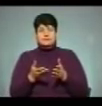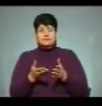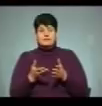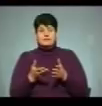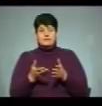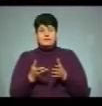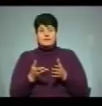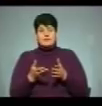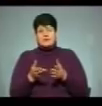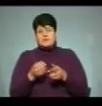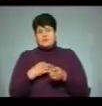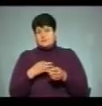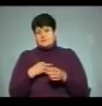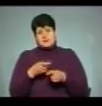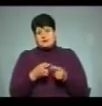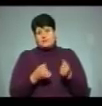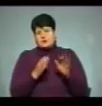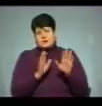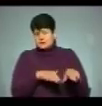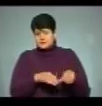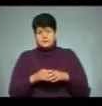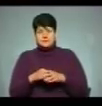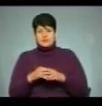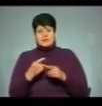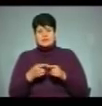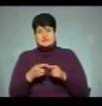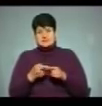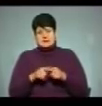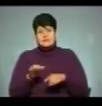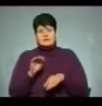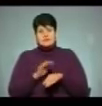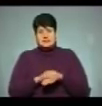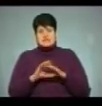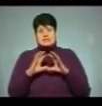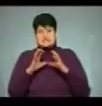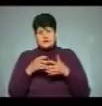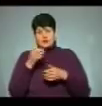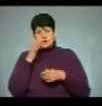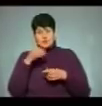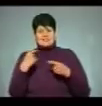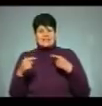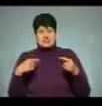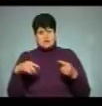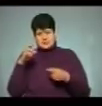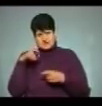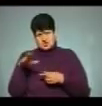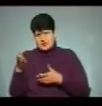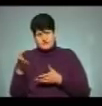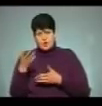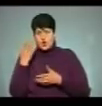нехтує дії таких водіїв. Тобто це є фактично світовий досвід інших держав, коли